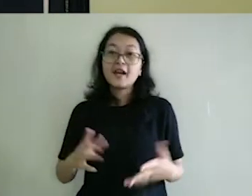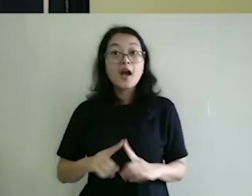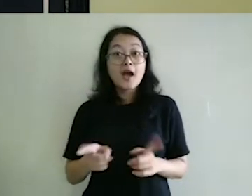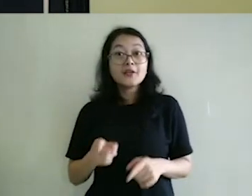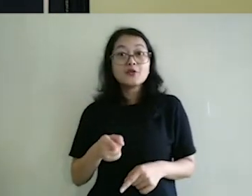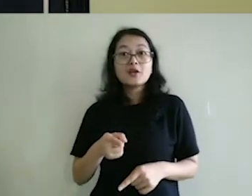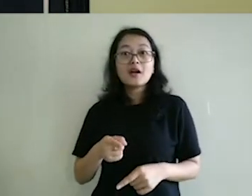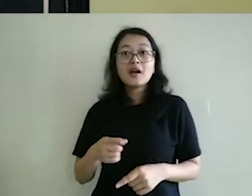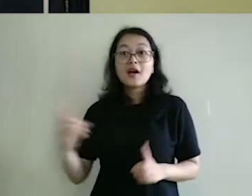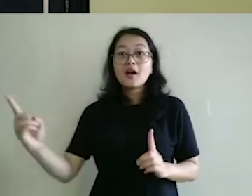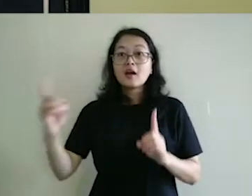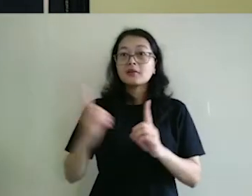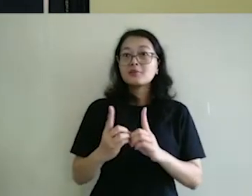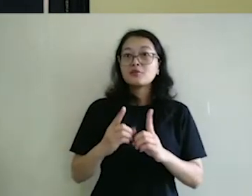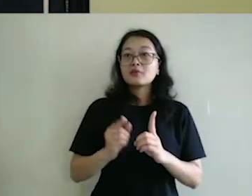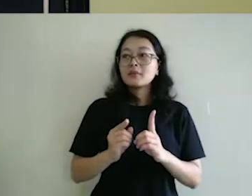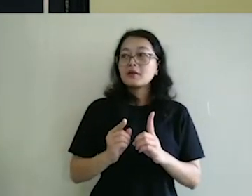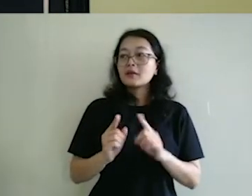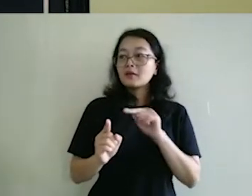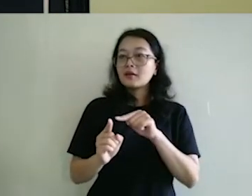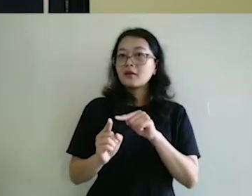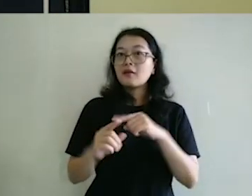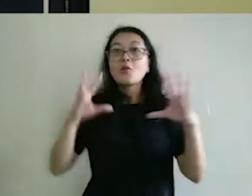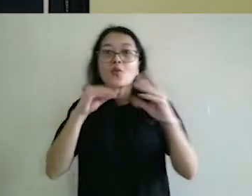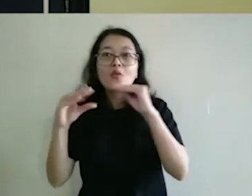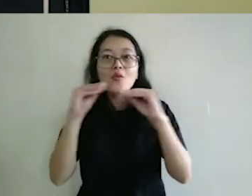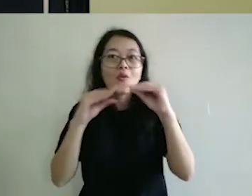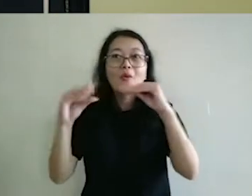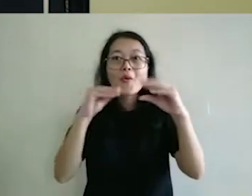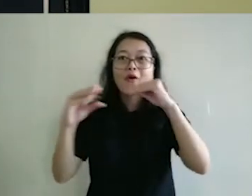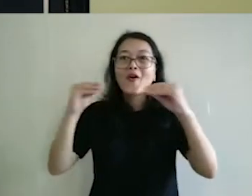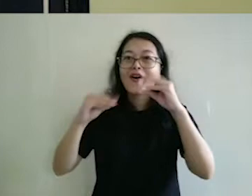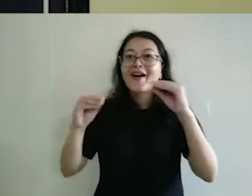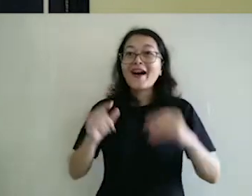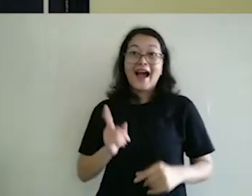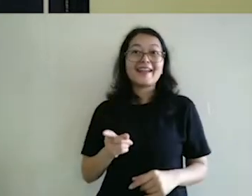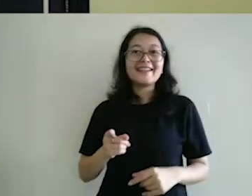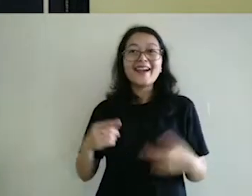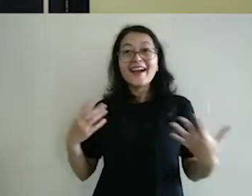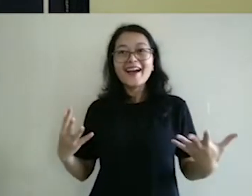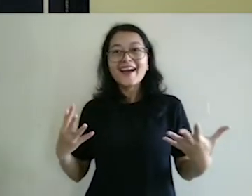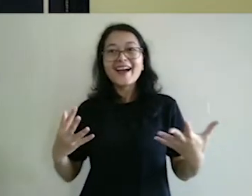juga ada yang suka ngomong, rame.